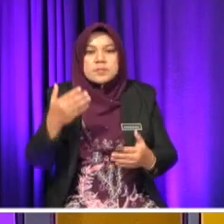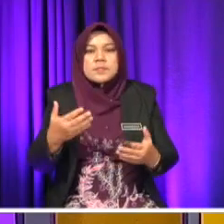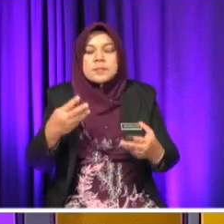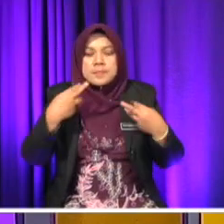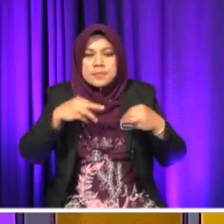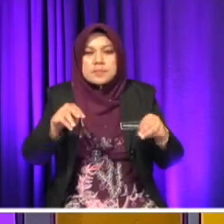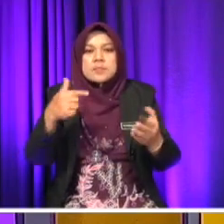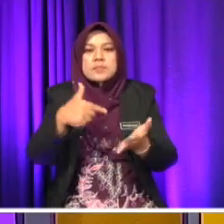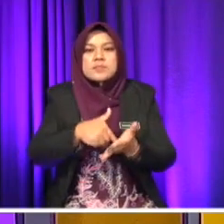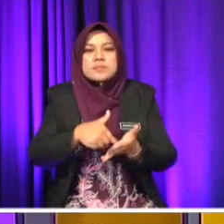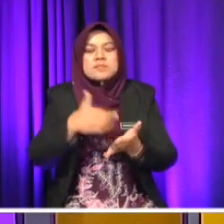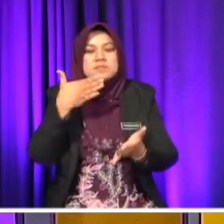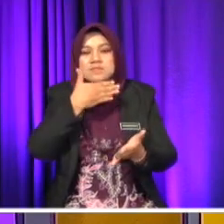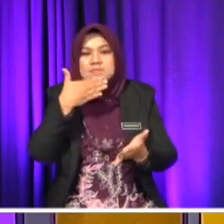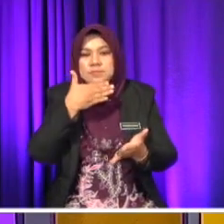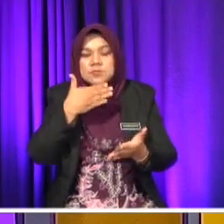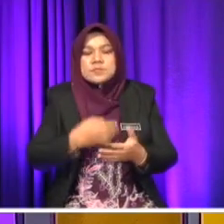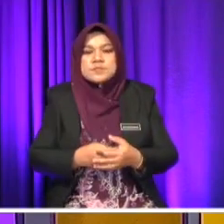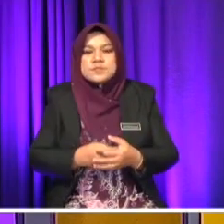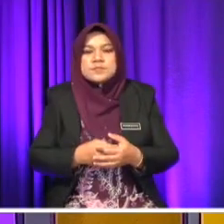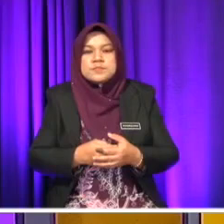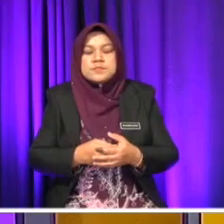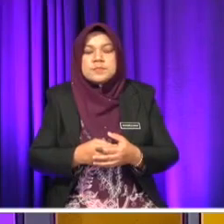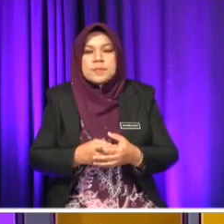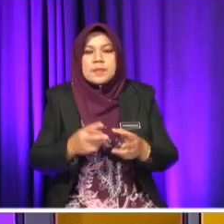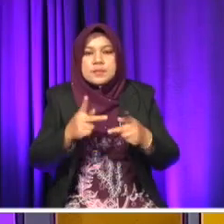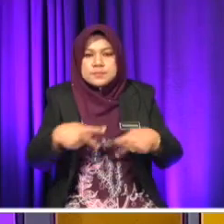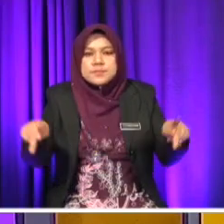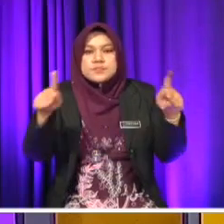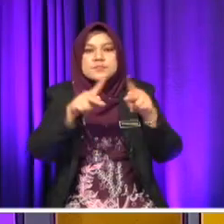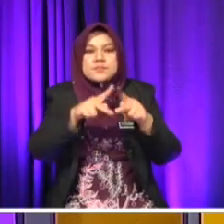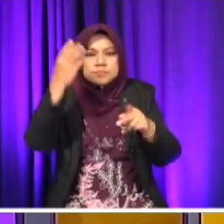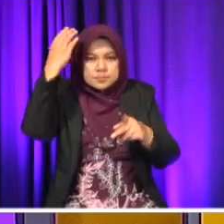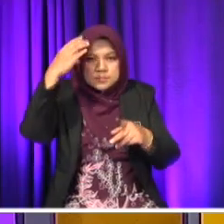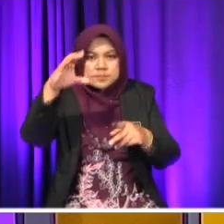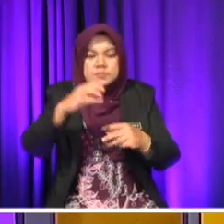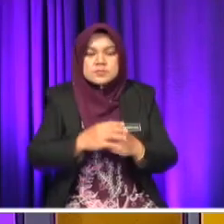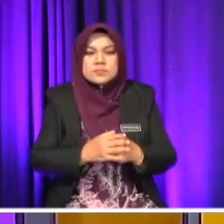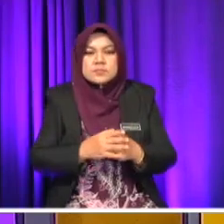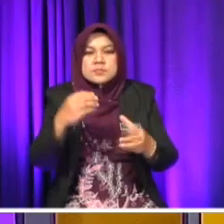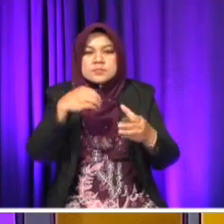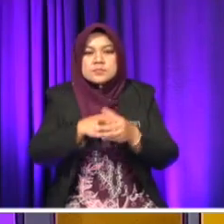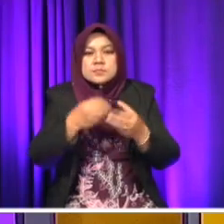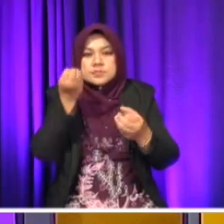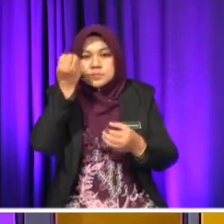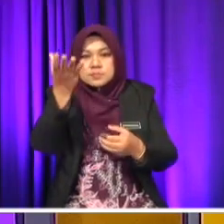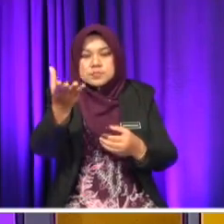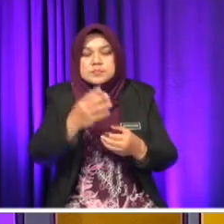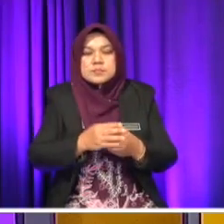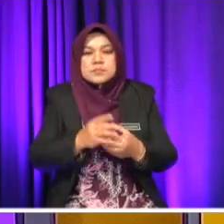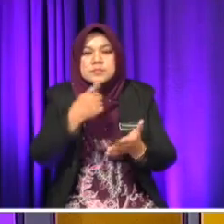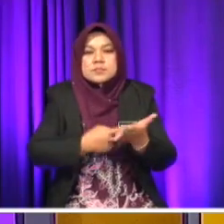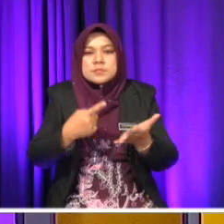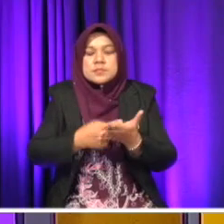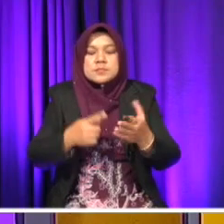lagi dalam yang sangat produktif yang perlu inovatif dan dalam menyampaikan apa juga